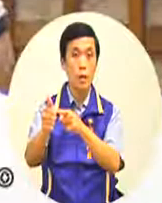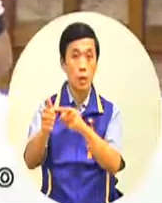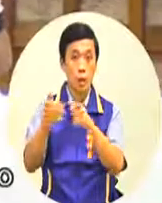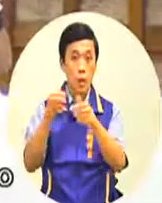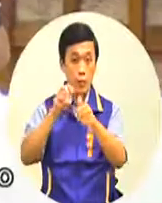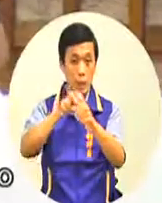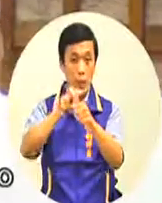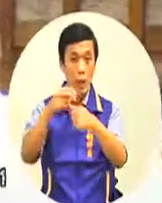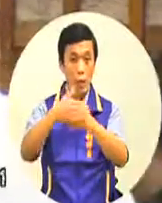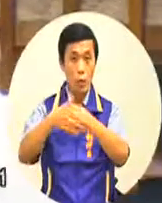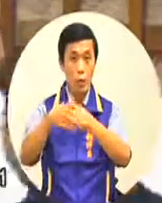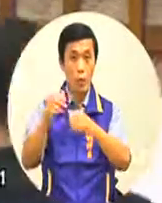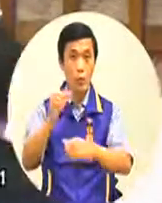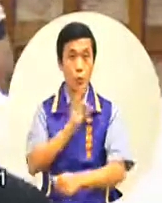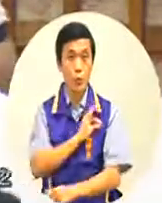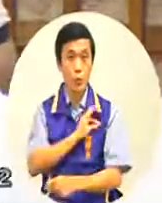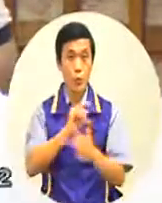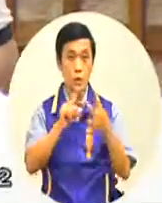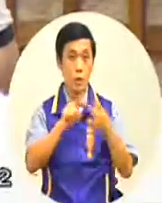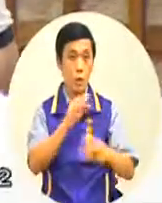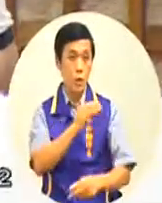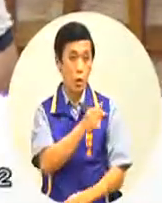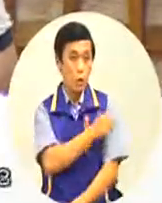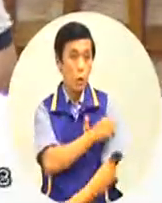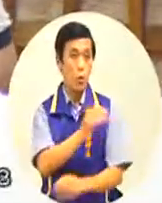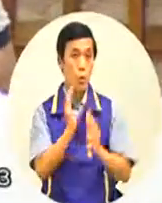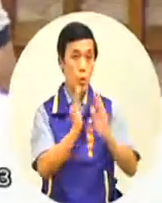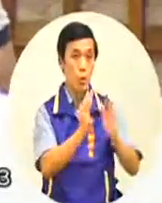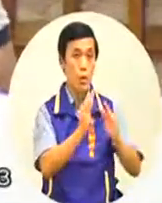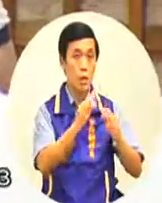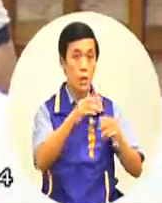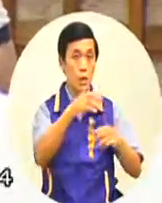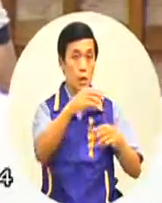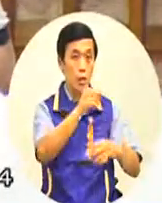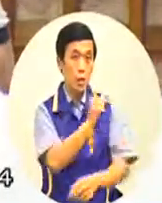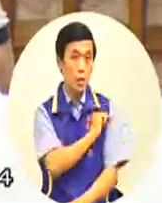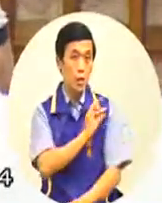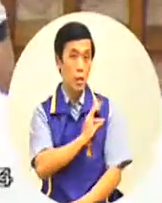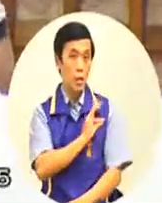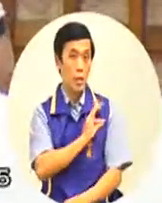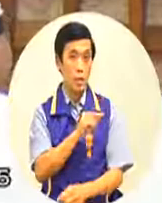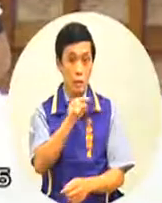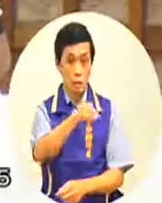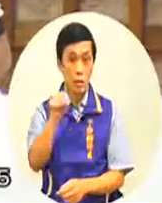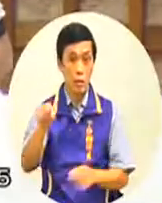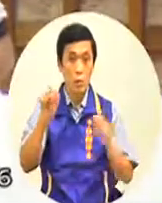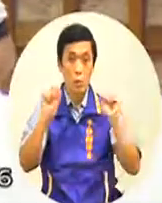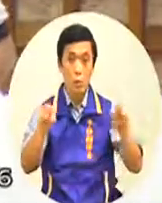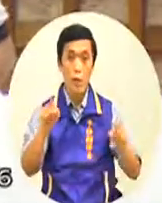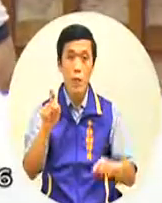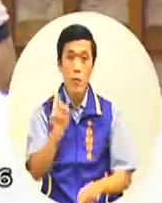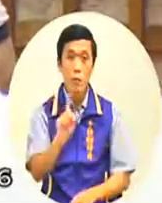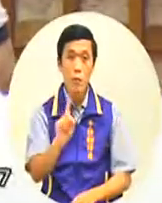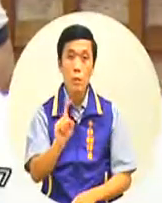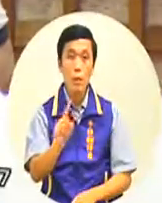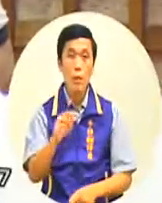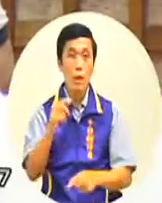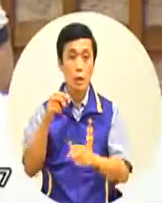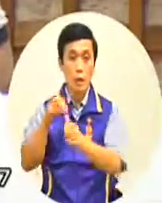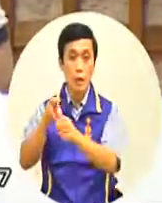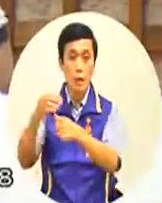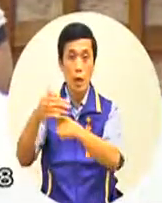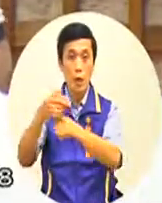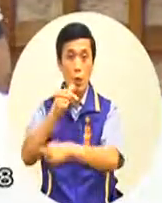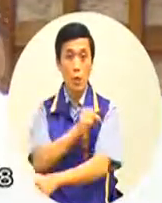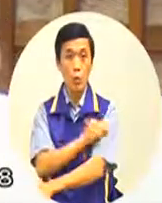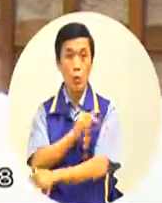养护机构甲护理机构服务的对象有啥物种的不同？那么养护机构偌久